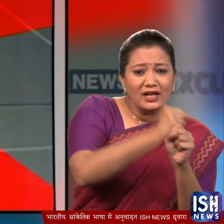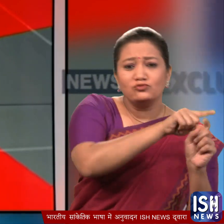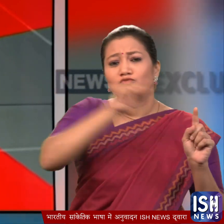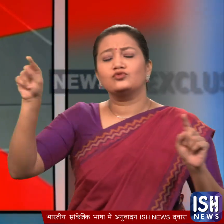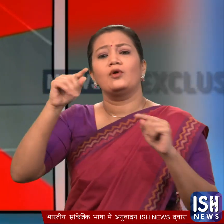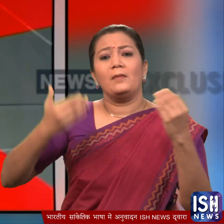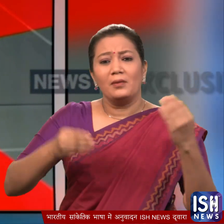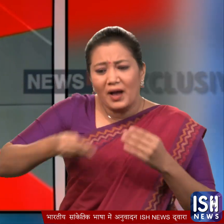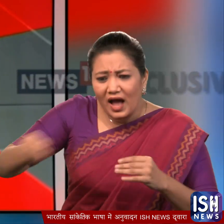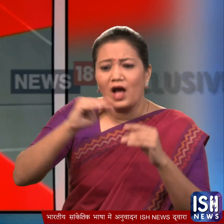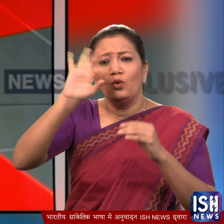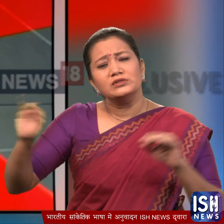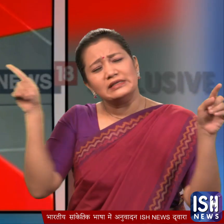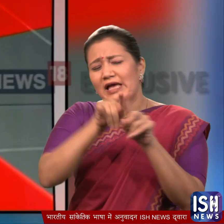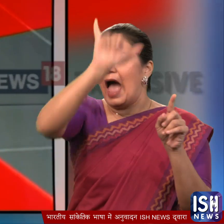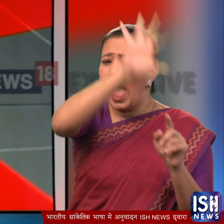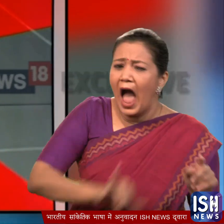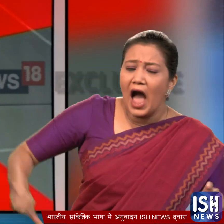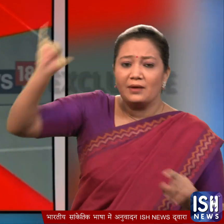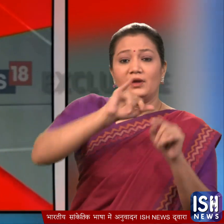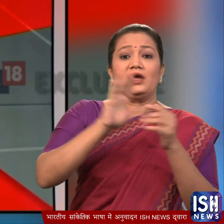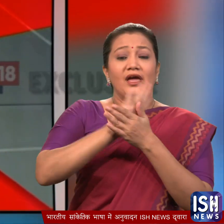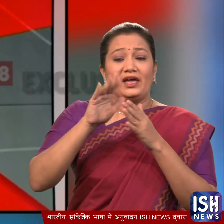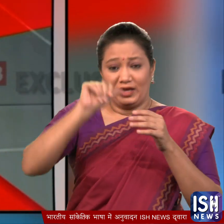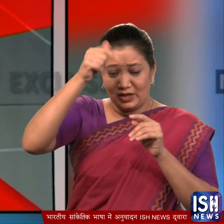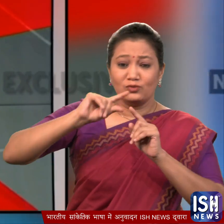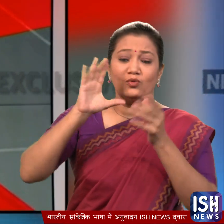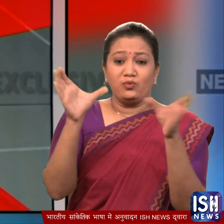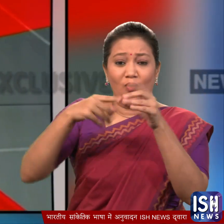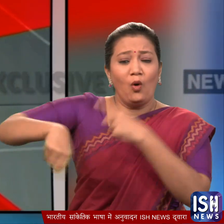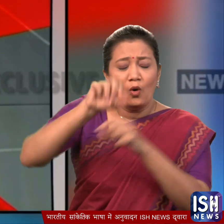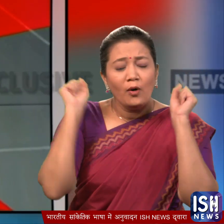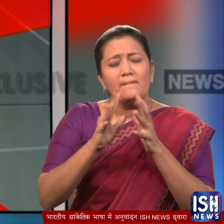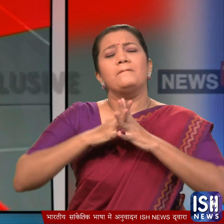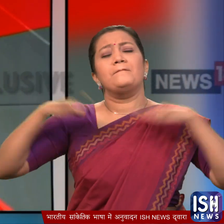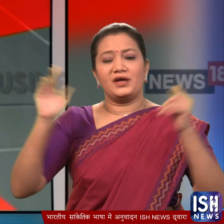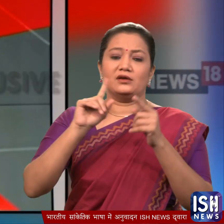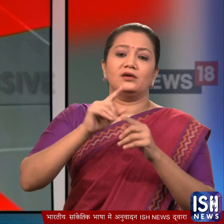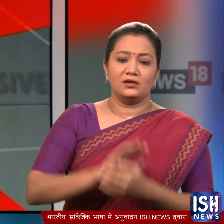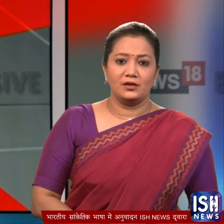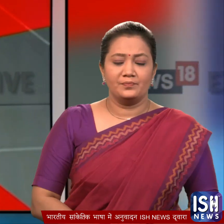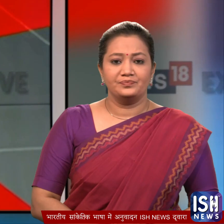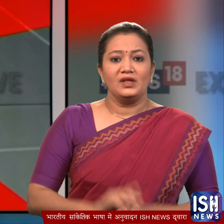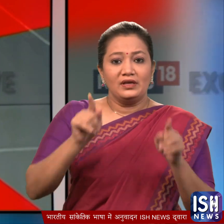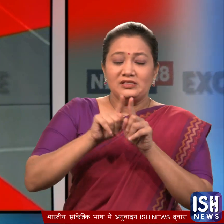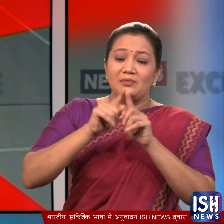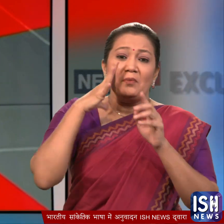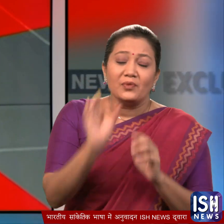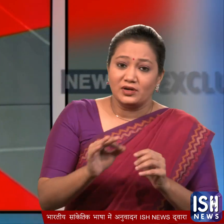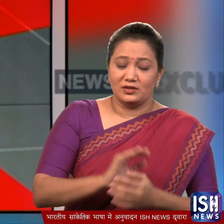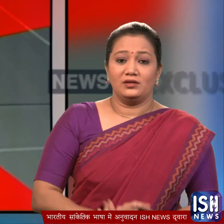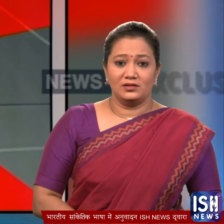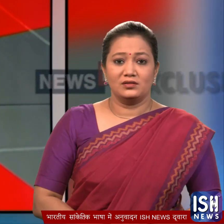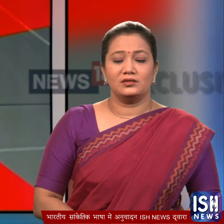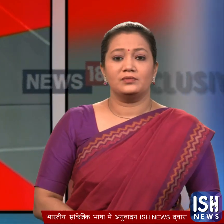में महाशिवरात्रि की महिमा एक जैसी। कश्मीर में हिंदू समुदाय का ये सबसे बड़ा त्योहार है, जिसे हर रात्रि या हेरात कहा जाता